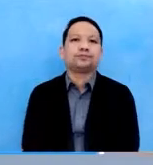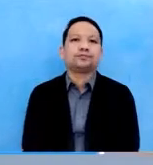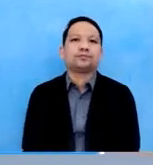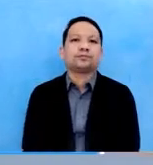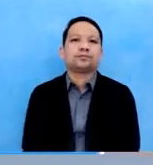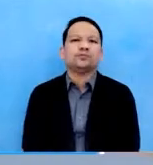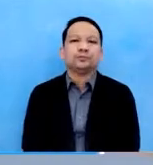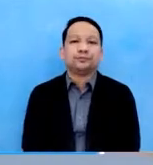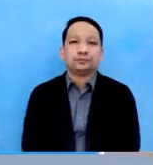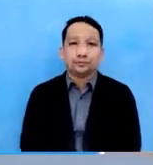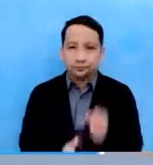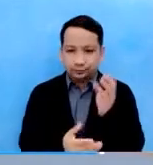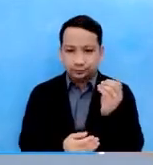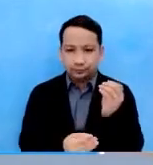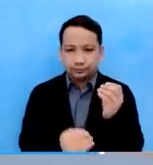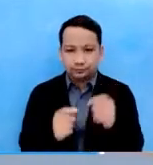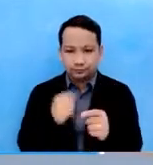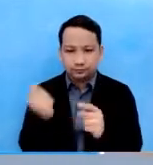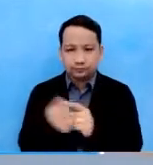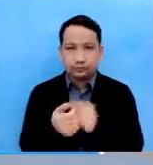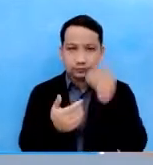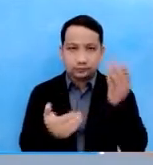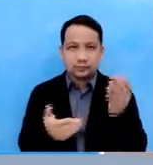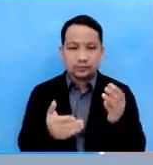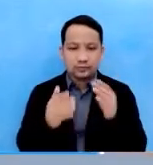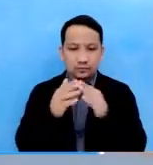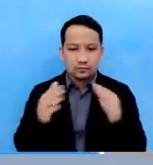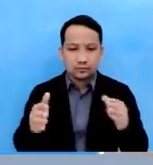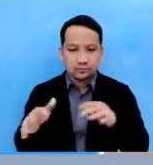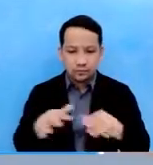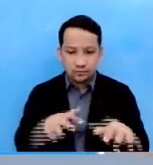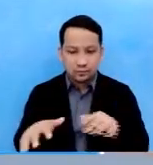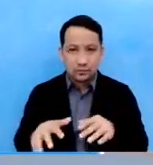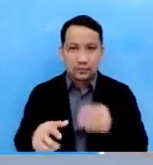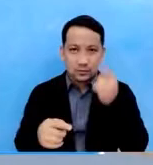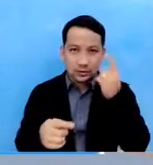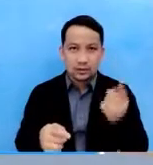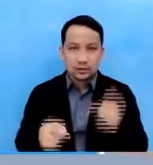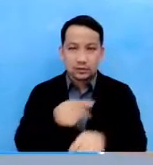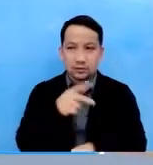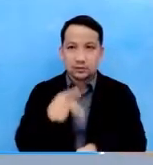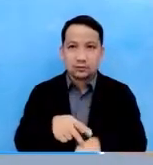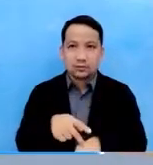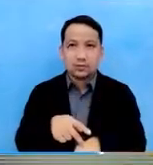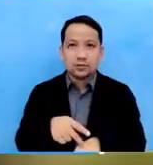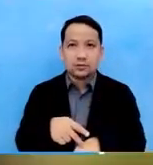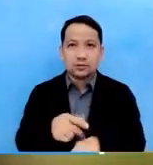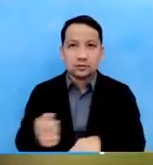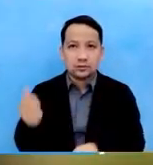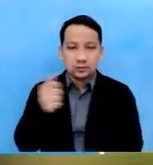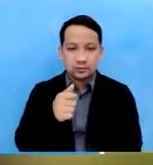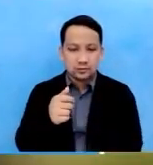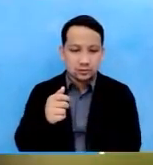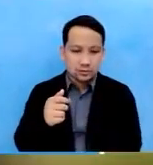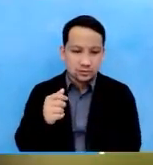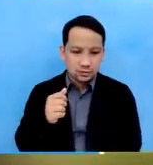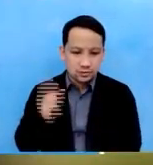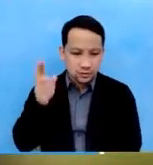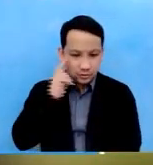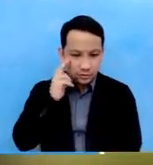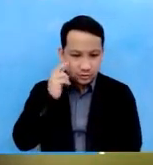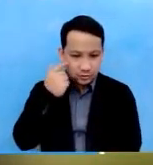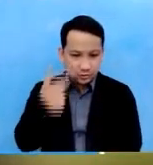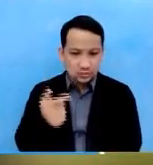Para naman sa ibang update sa sitwasyon ng mga bayang nilindol, makakausap natin si Philippine Red Cross Chairman Richard Gordon. Magandang umaga